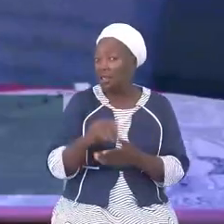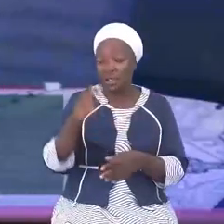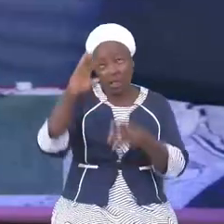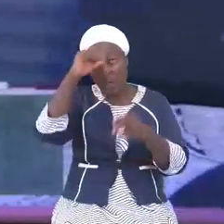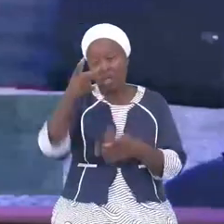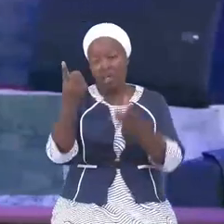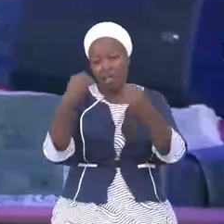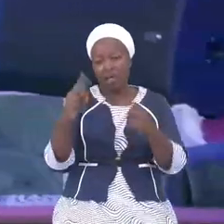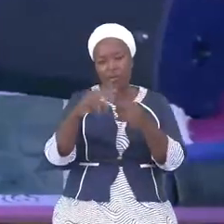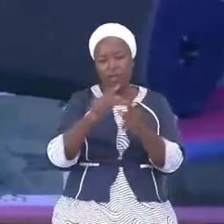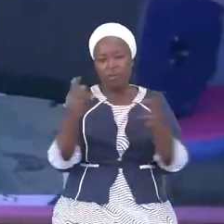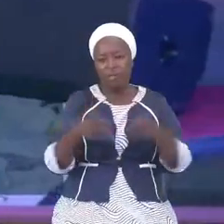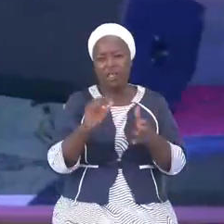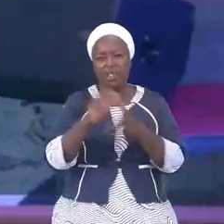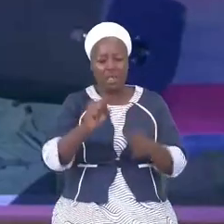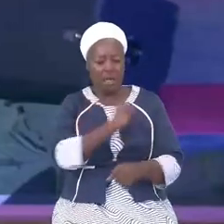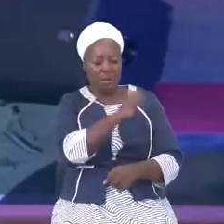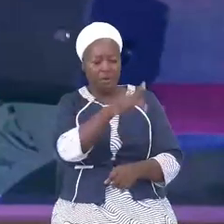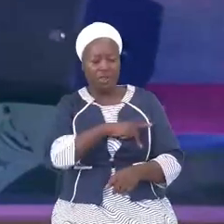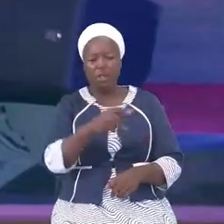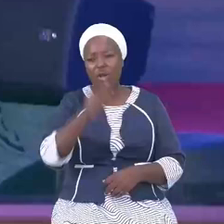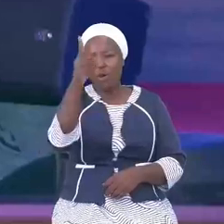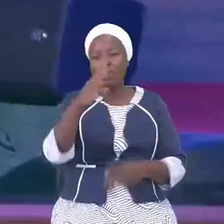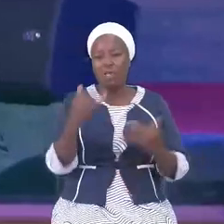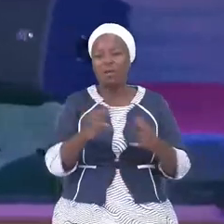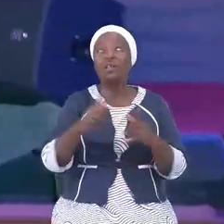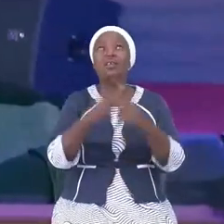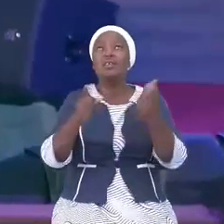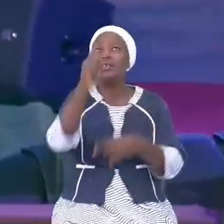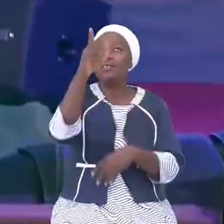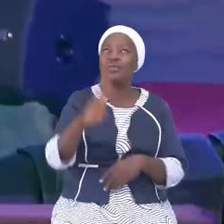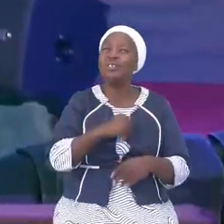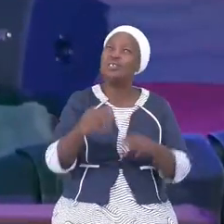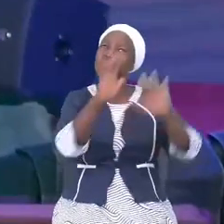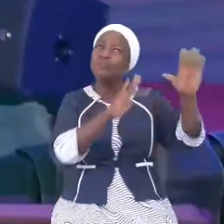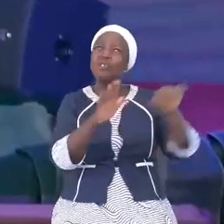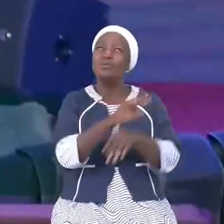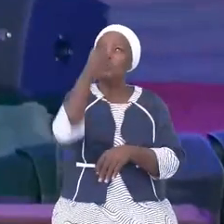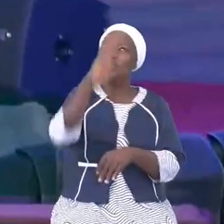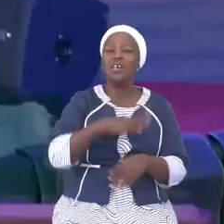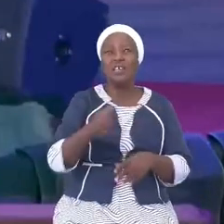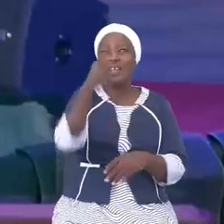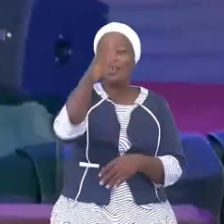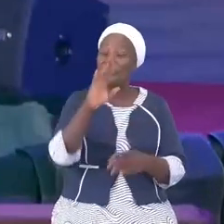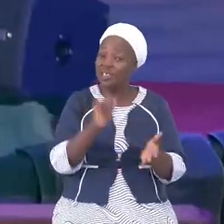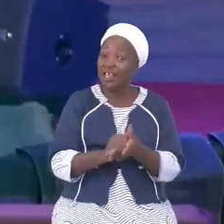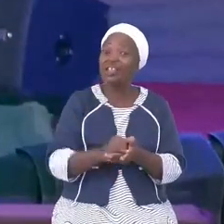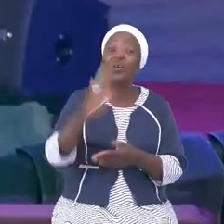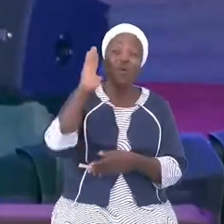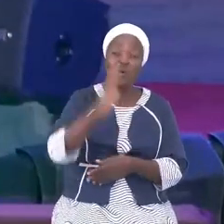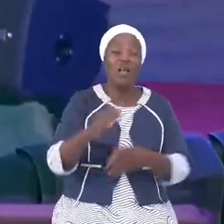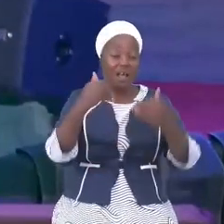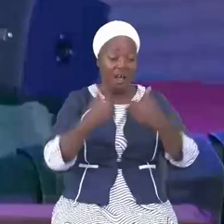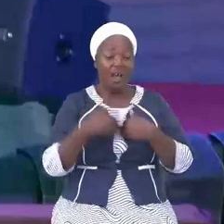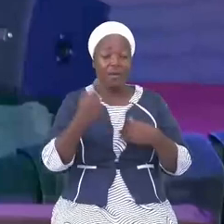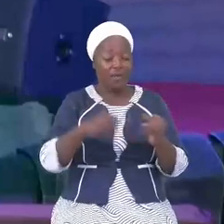Dieu maintenant. Un grand Dieu, un Dieu miséricordieux, le Dieu qui a le dernier